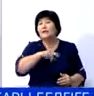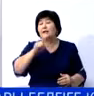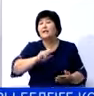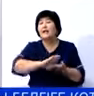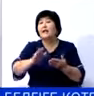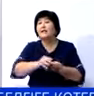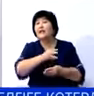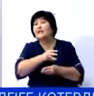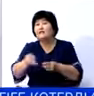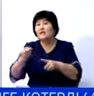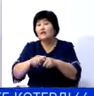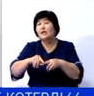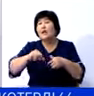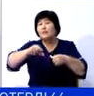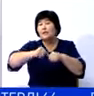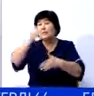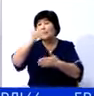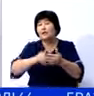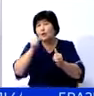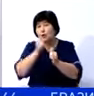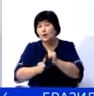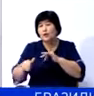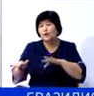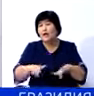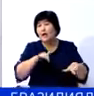дезинфекция жұмыстарын бекітілген кестеге сәйкес күнделікті